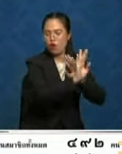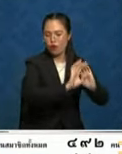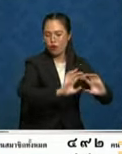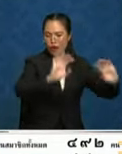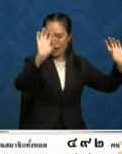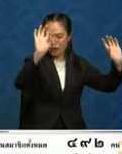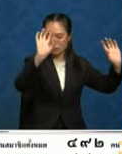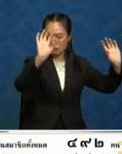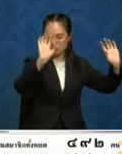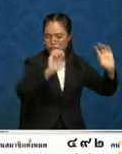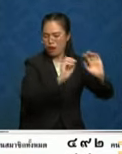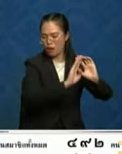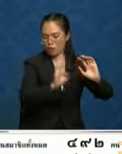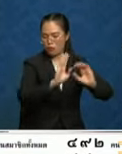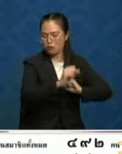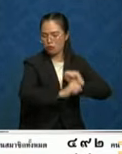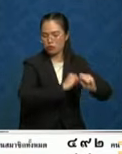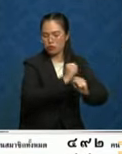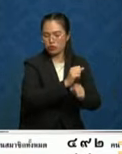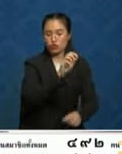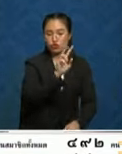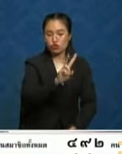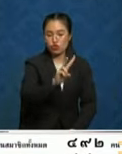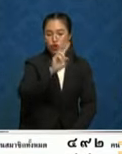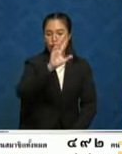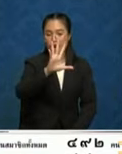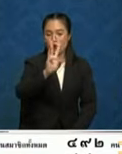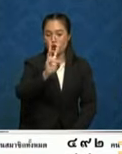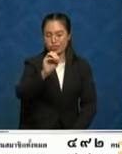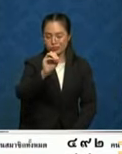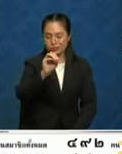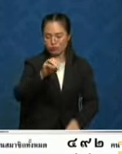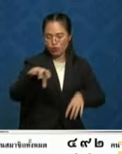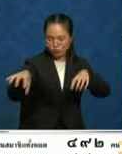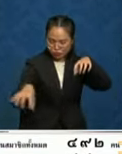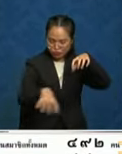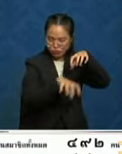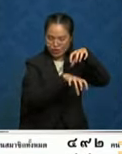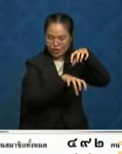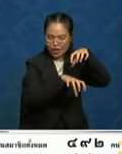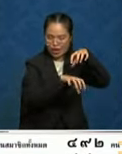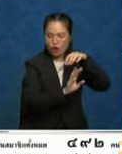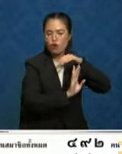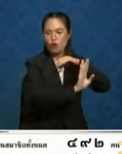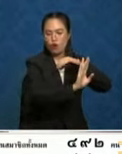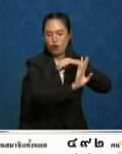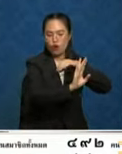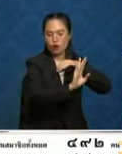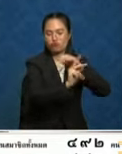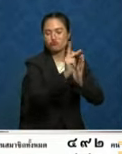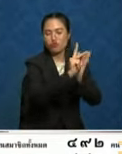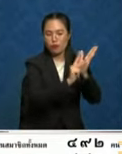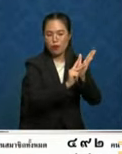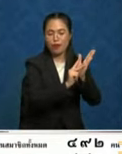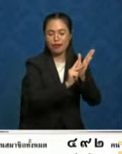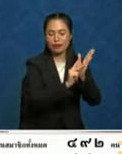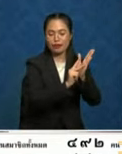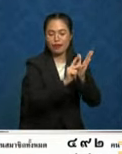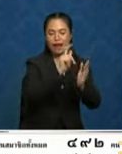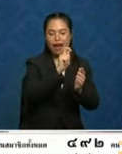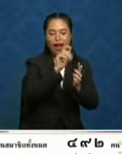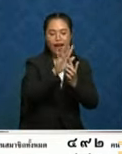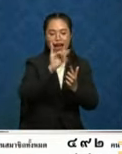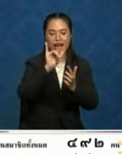รัฐ2560จะต้องอยู่ภายใต้การกำกับของประมวลกฎหมายอาญามาตรา